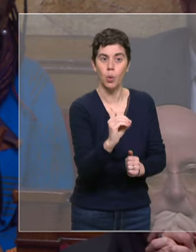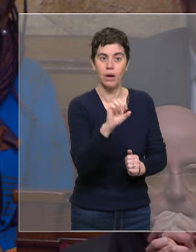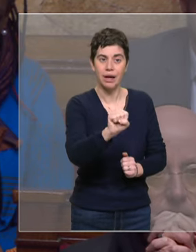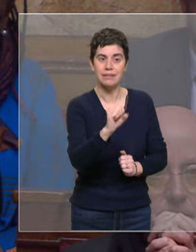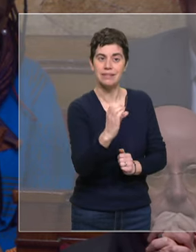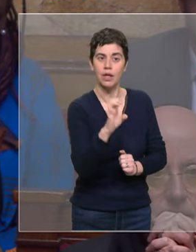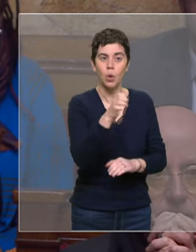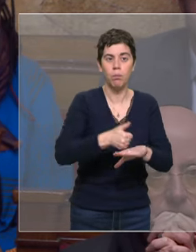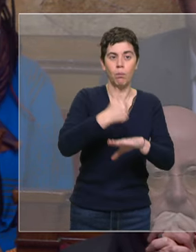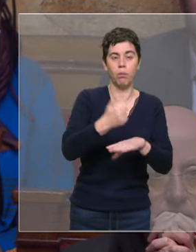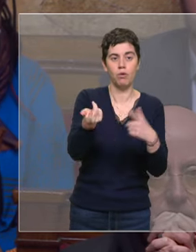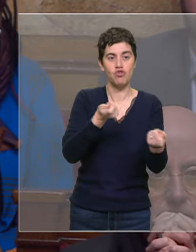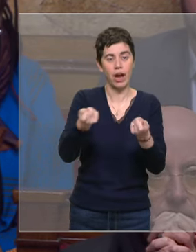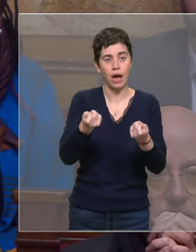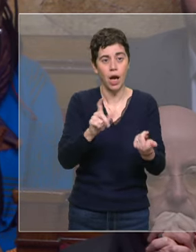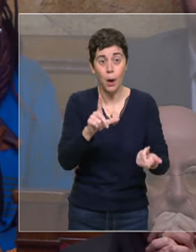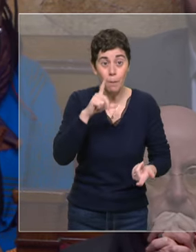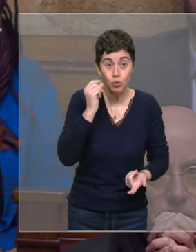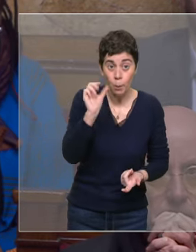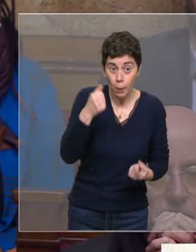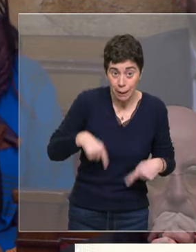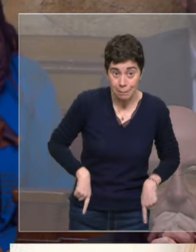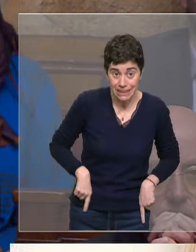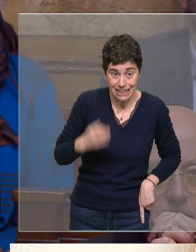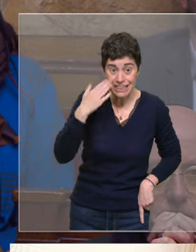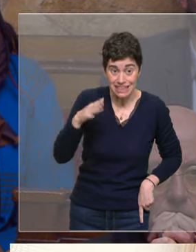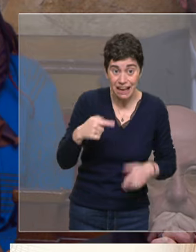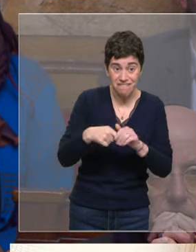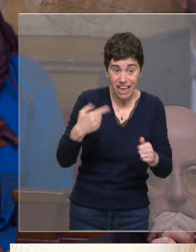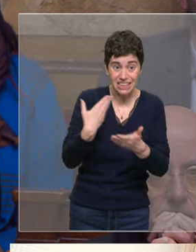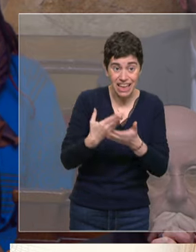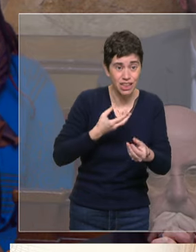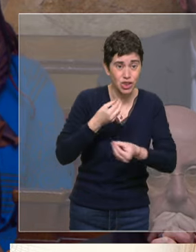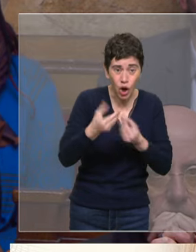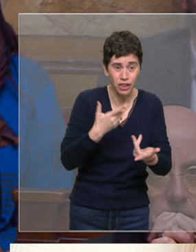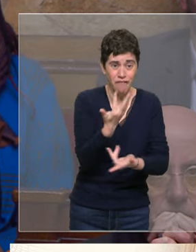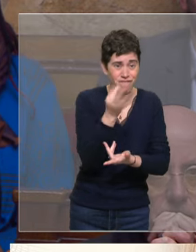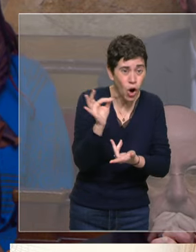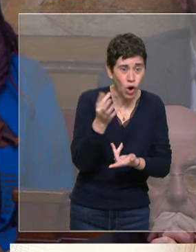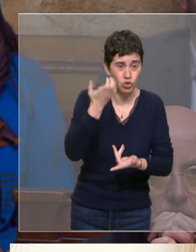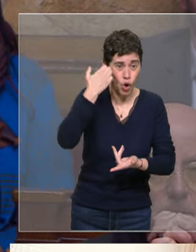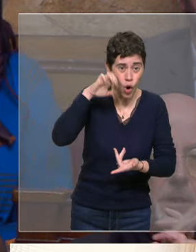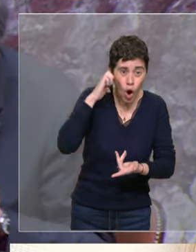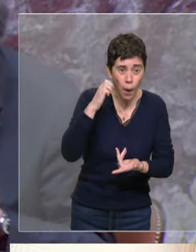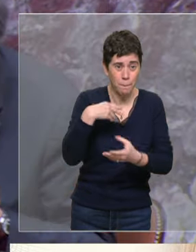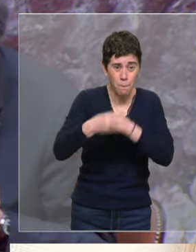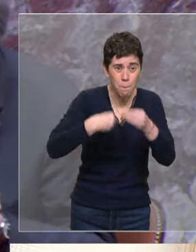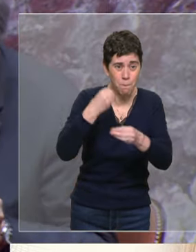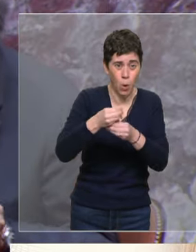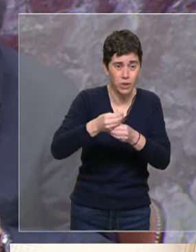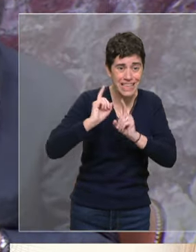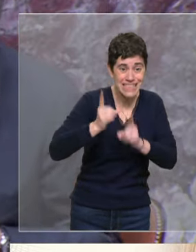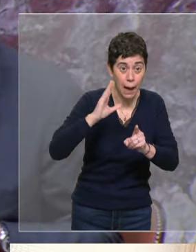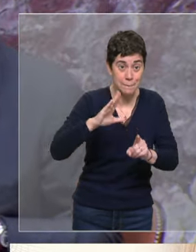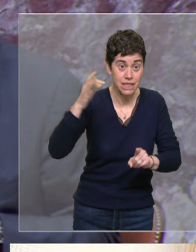ministre, avez-vous conscience qu'avec un tel engrenage, vous risquez d'entraîner la France, l'Europe, le monde dans une guerre nucléaire ? Merci